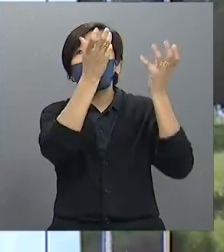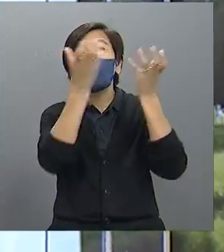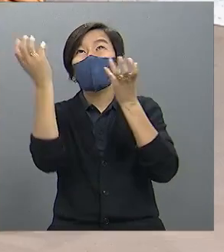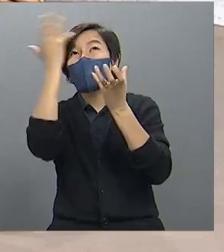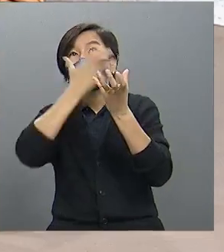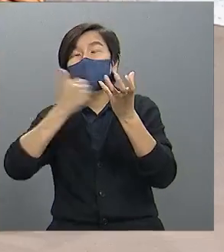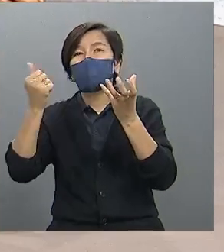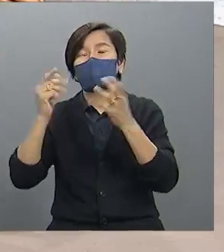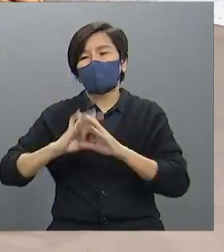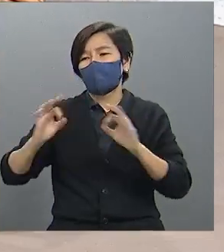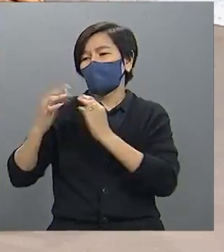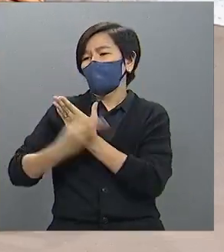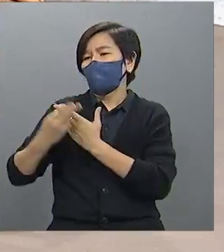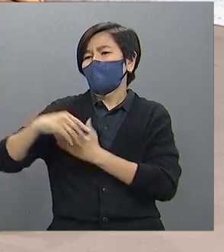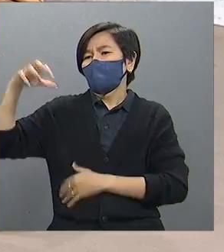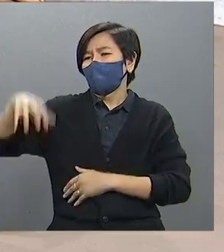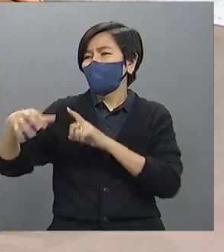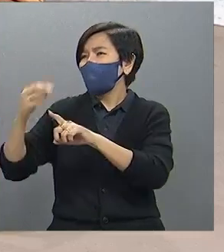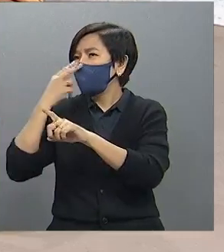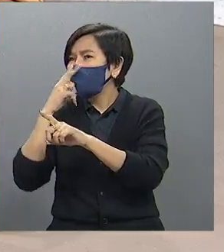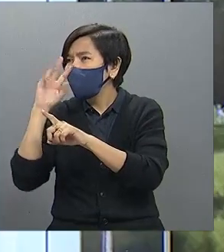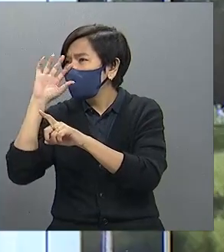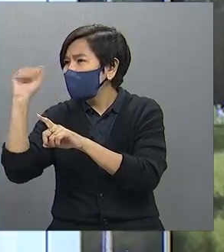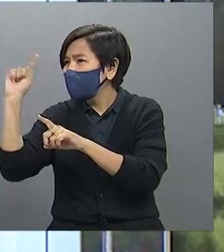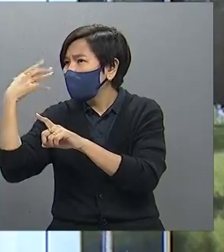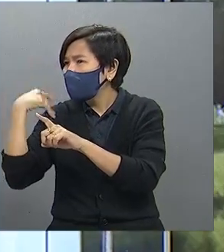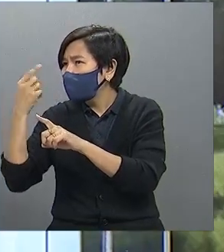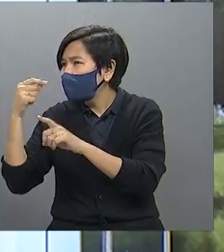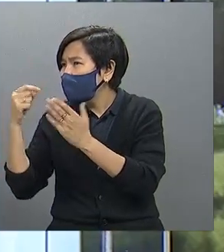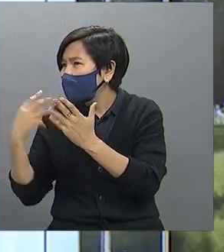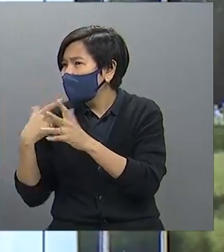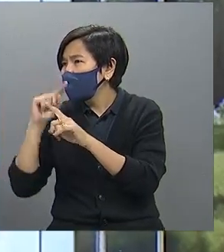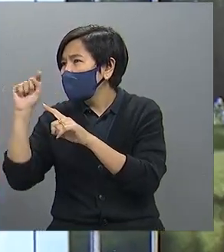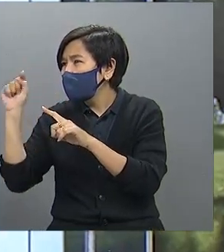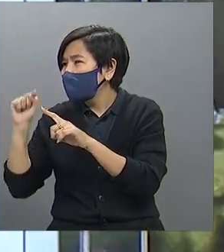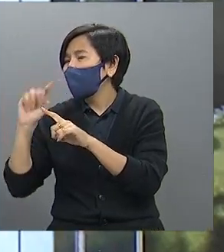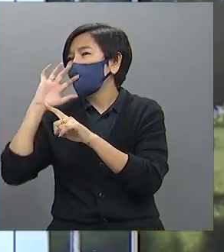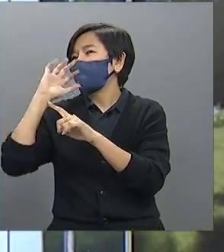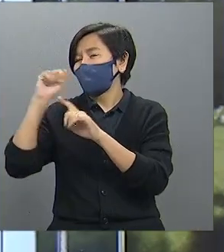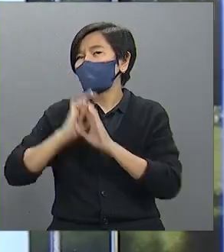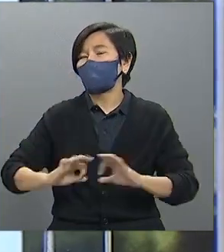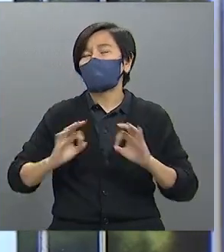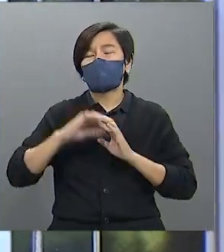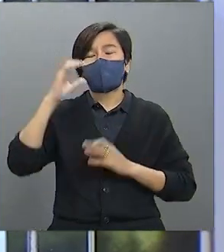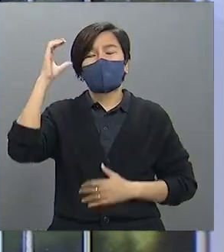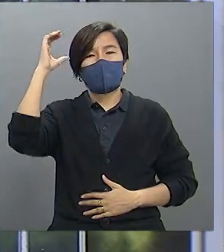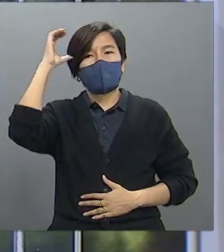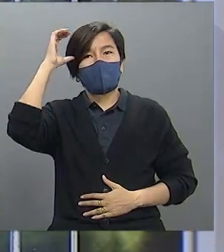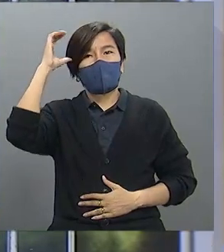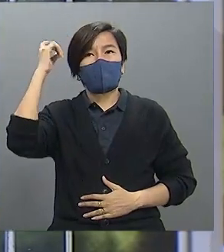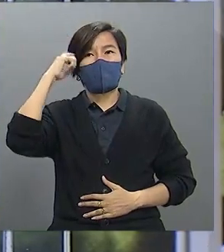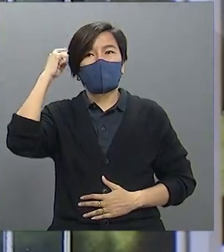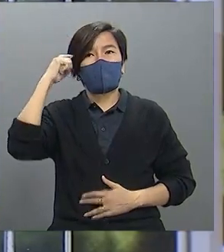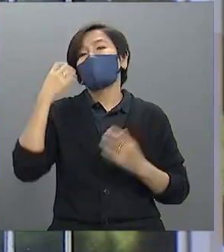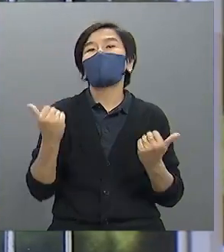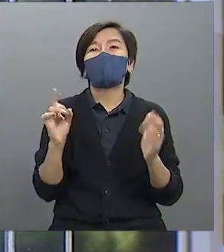อนแล้วเพเกิดเหุขึมา วิงวนเลยนะครัแลวมที สติถอวเป็ส่ที่สำคสุดท้ายครั อยากใหอาจาร์ฝากถคนผชมหน่อยเพระ